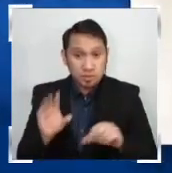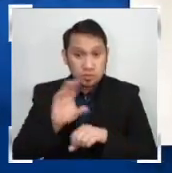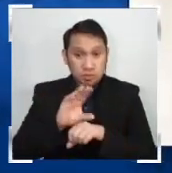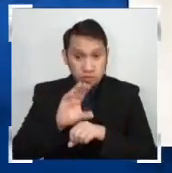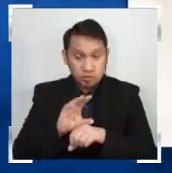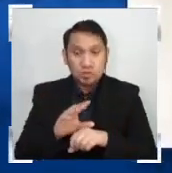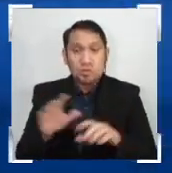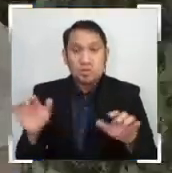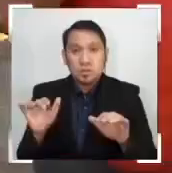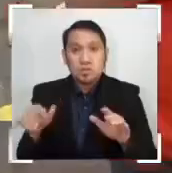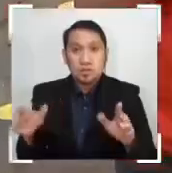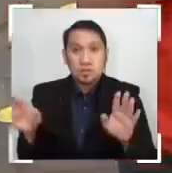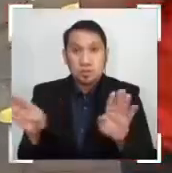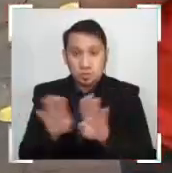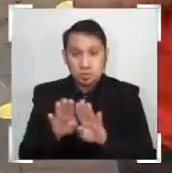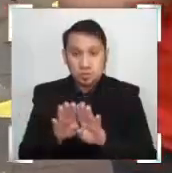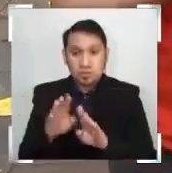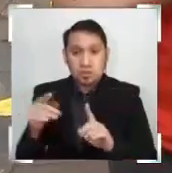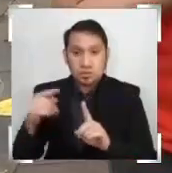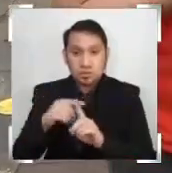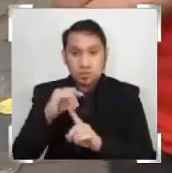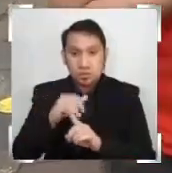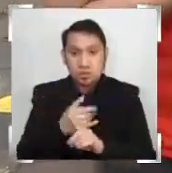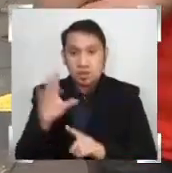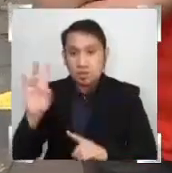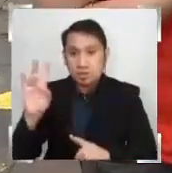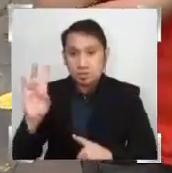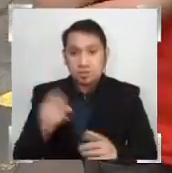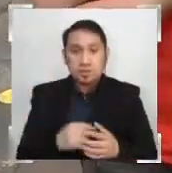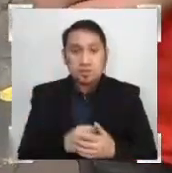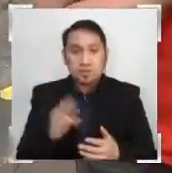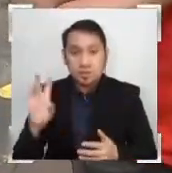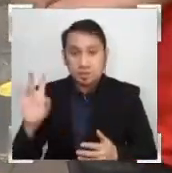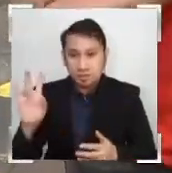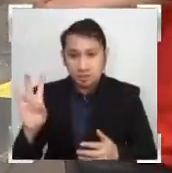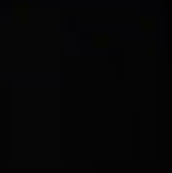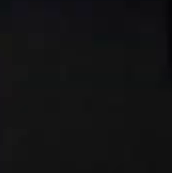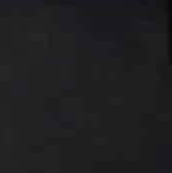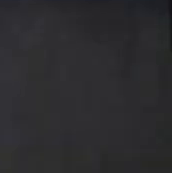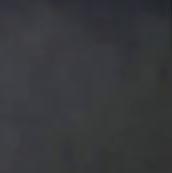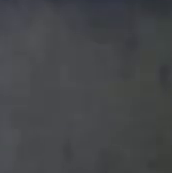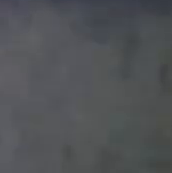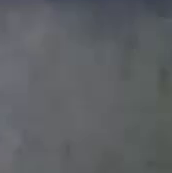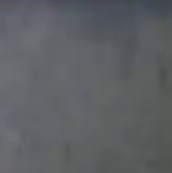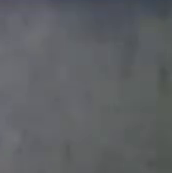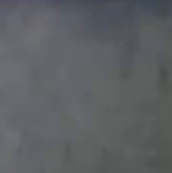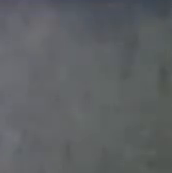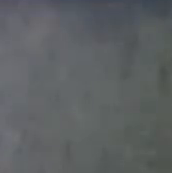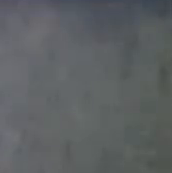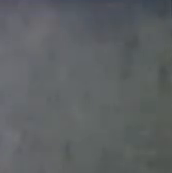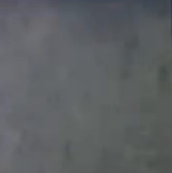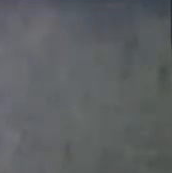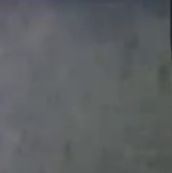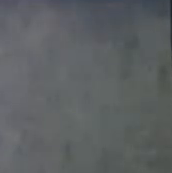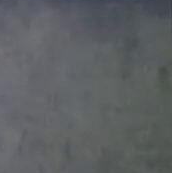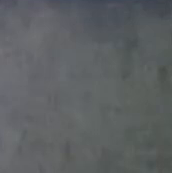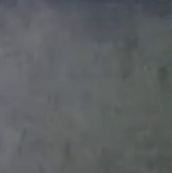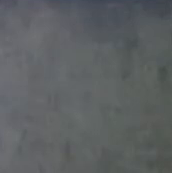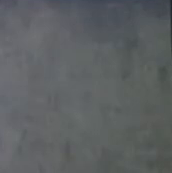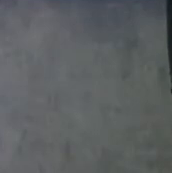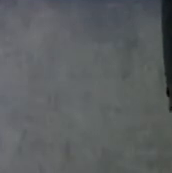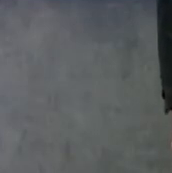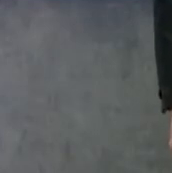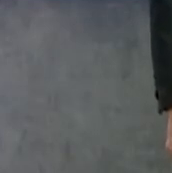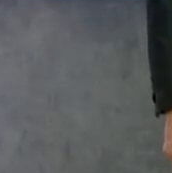January 17. Ako si Maki Pulido, ang inyong saksi. Mga kaigan, saksi ang unang pasok ng mga